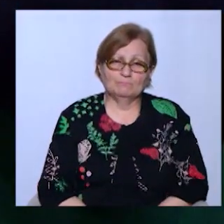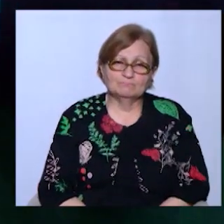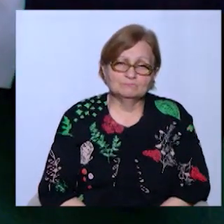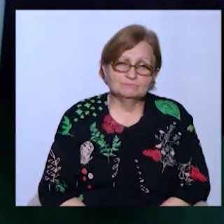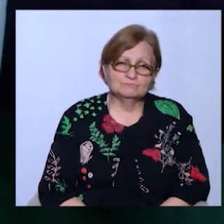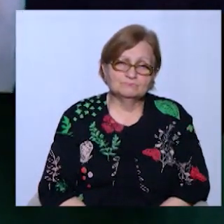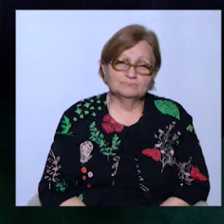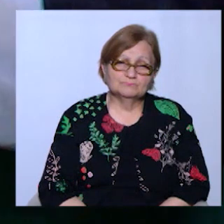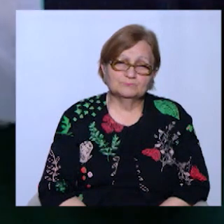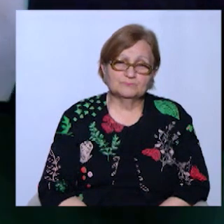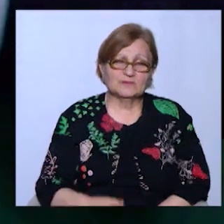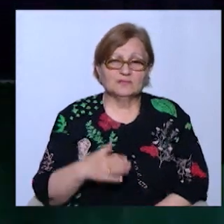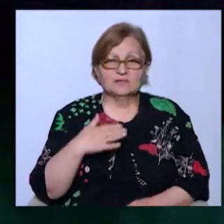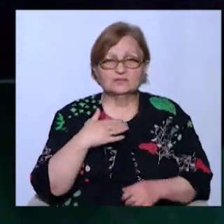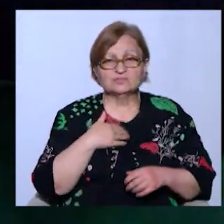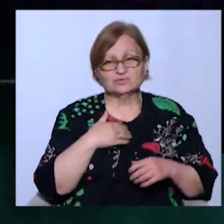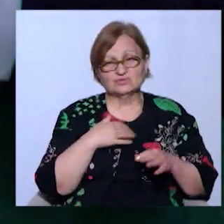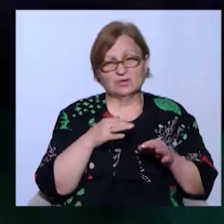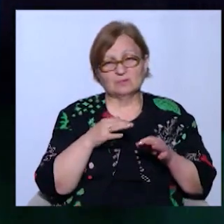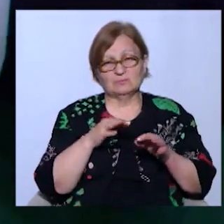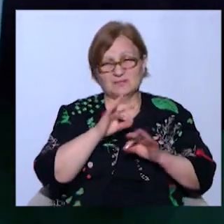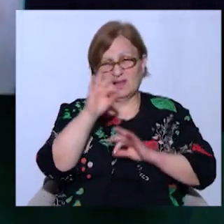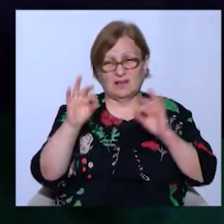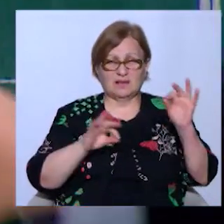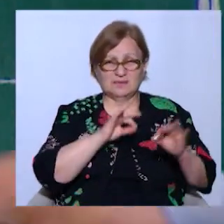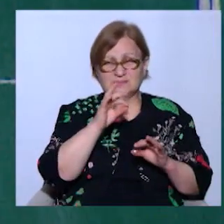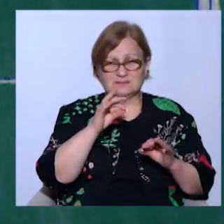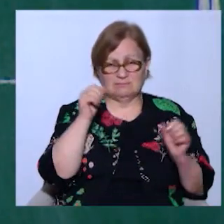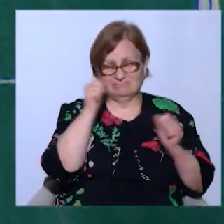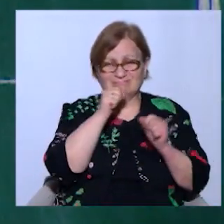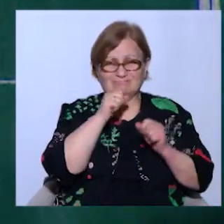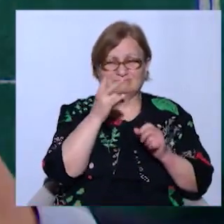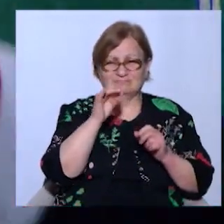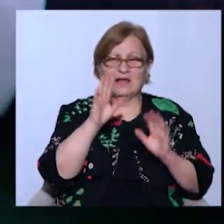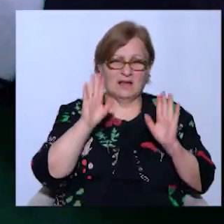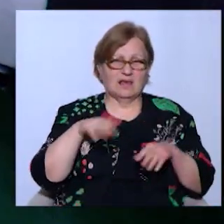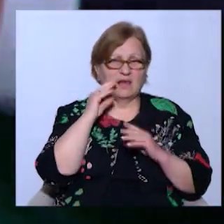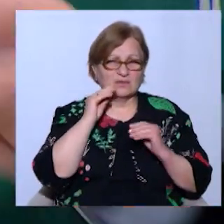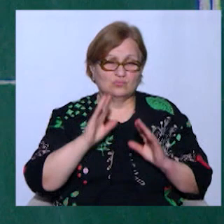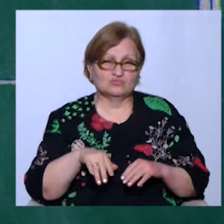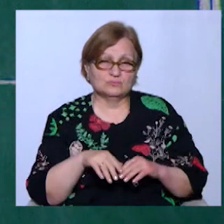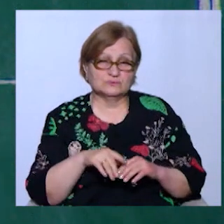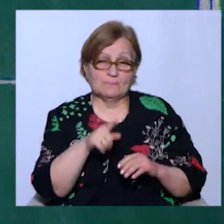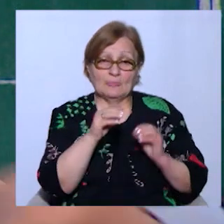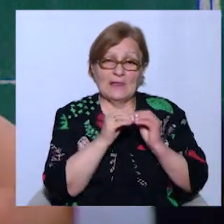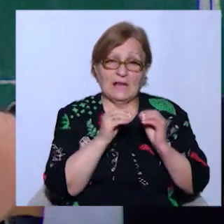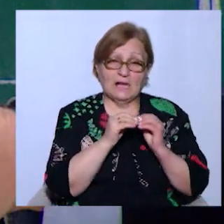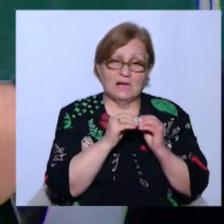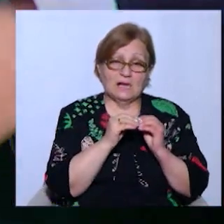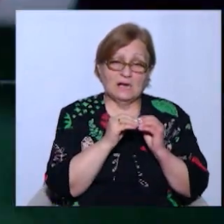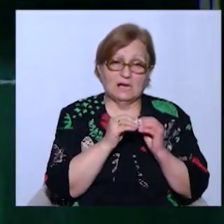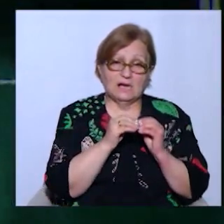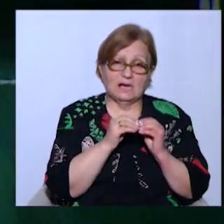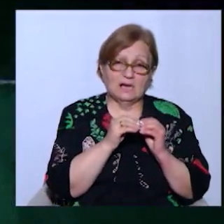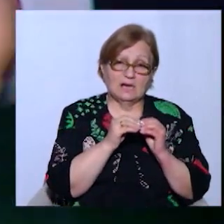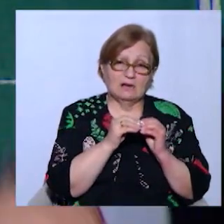ჩემი ნახაზი მთლად არ მომწონს მე ახლა, მაგრამ არა უშავს. მაშ 10. 10